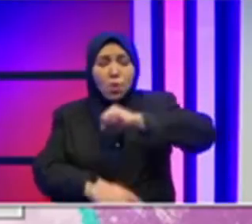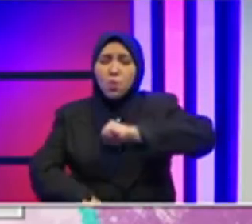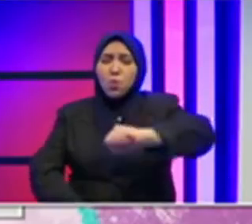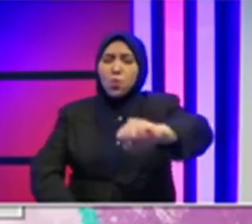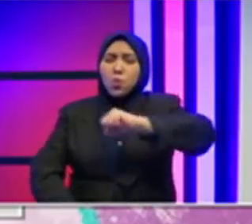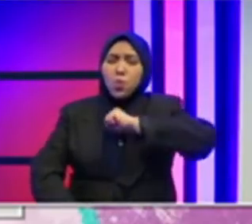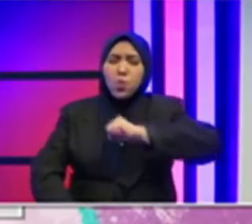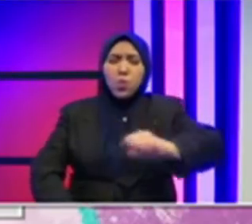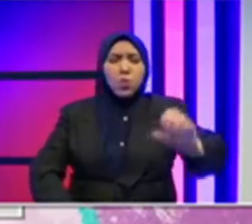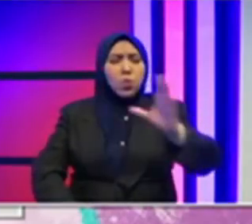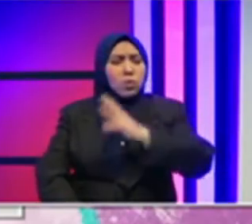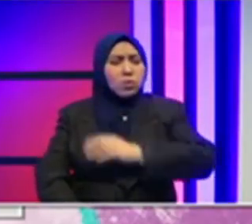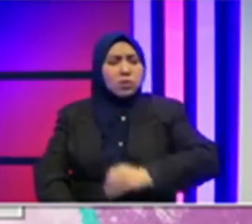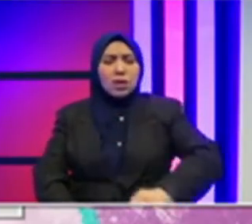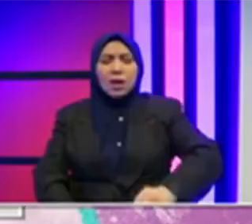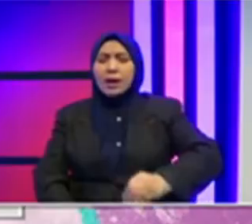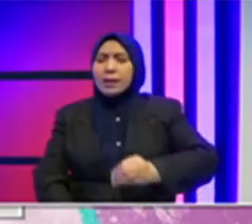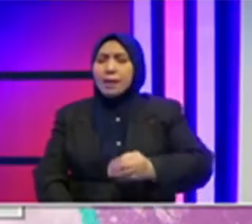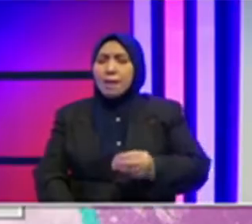عطفه